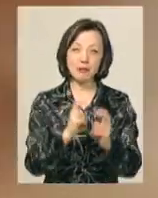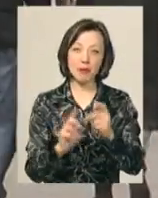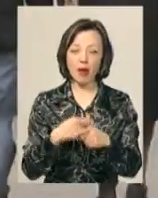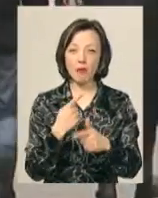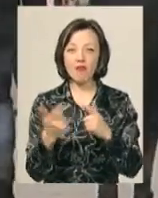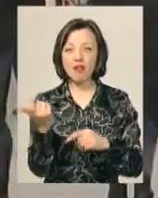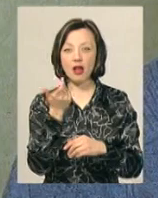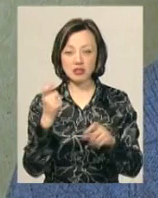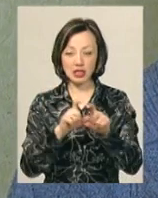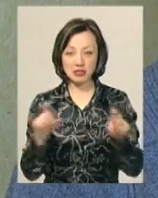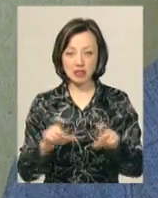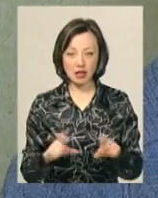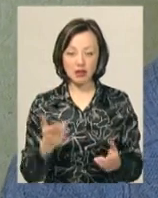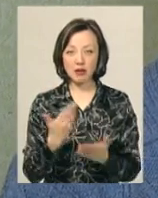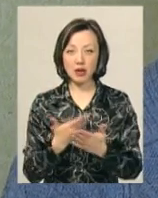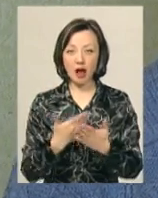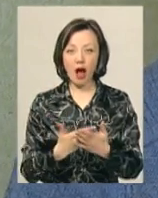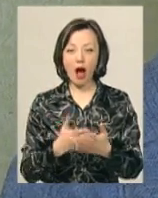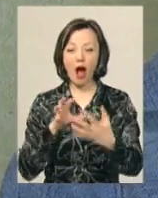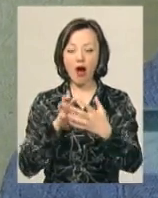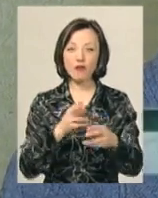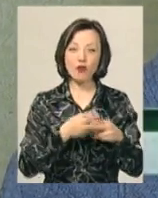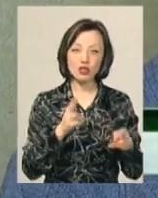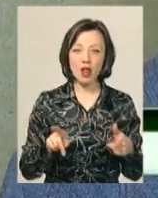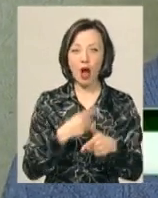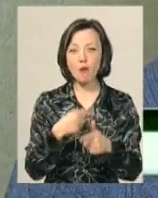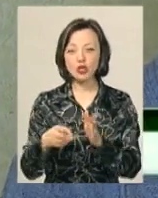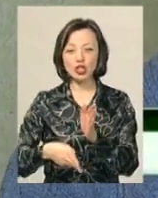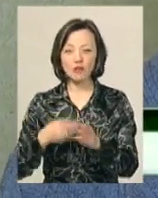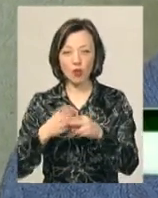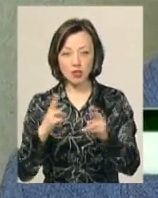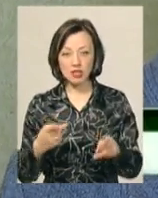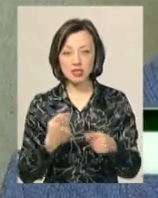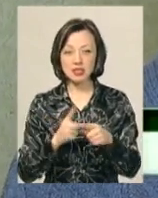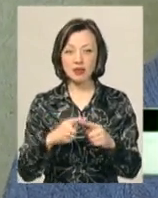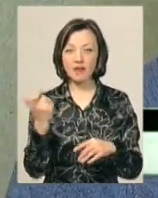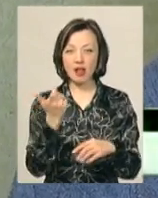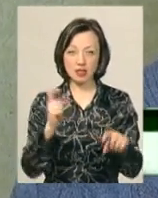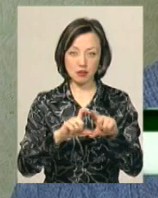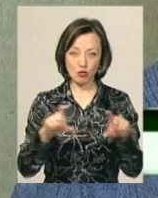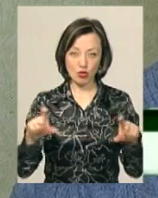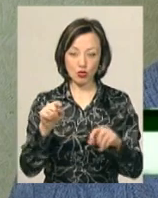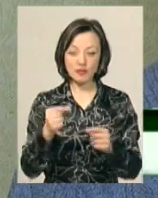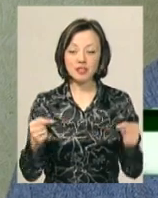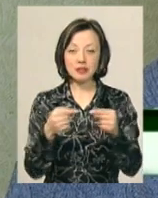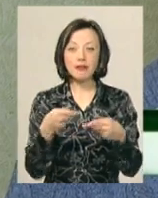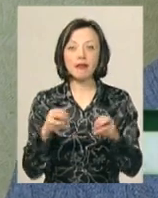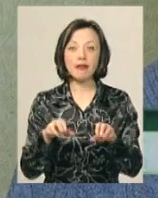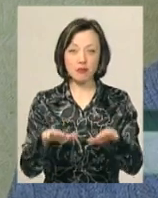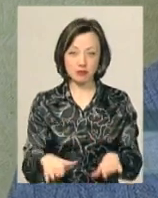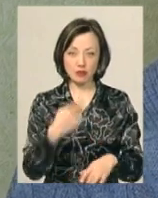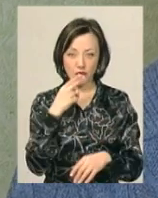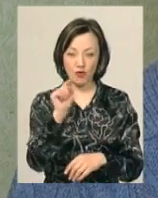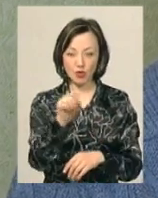власники приватних закладів. Якщо, наприклад, автовокзал чи залізничний вокзал, звичайно, це власників цих споруд. Тобто вони мають